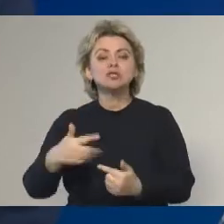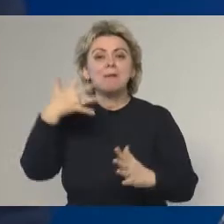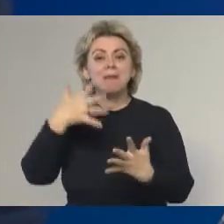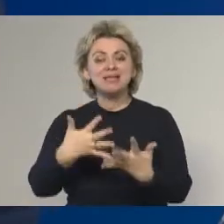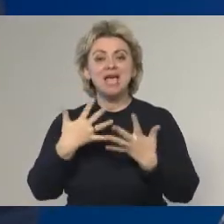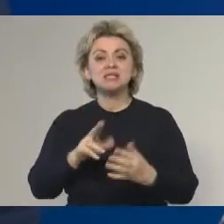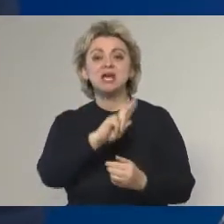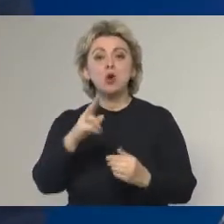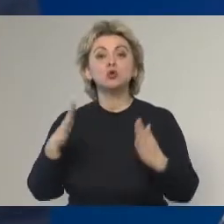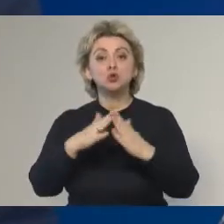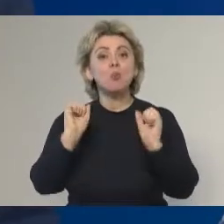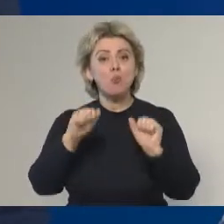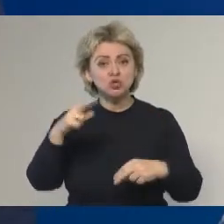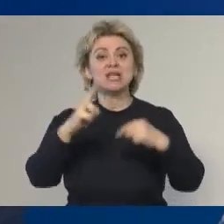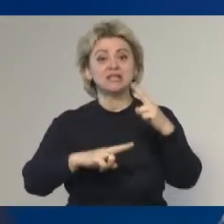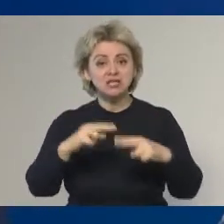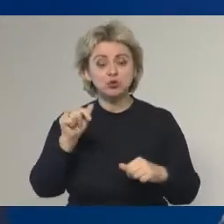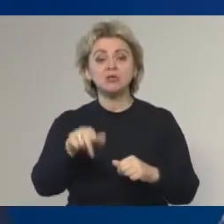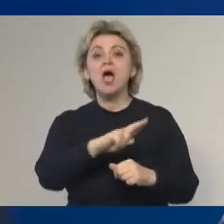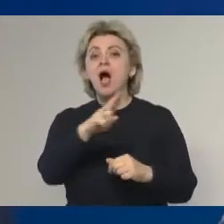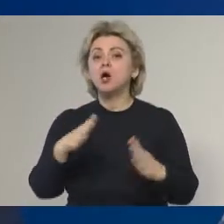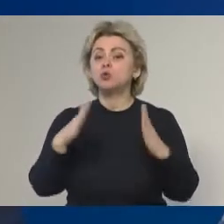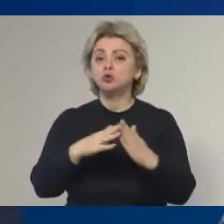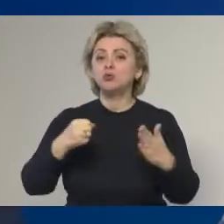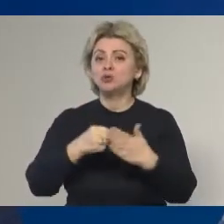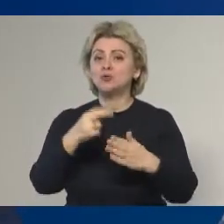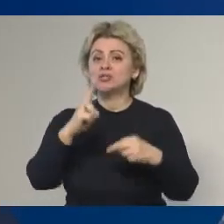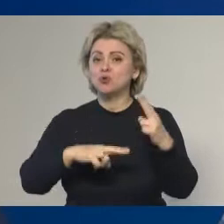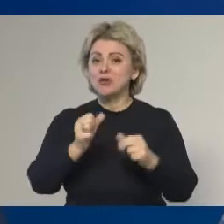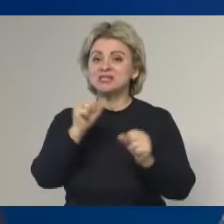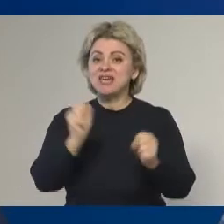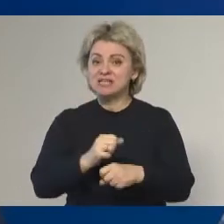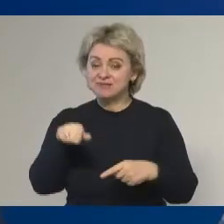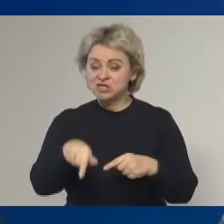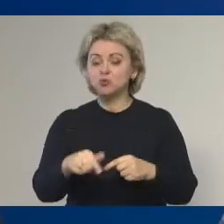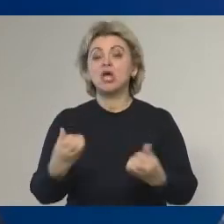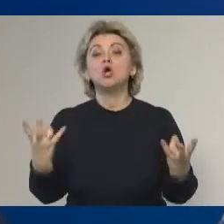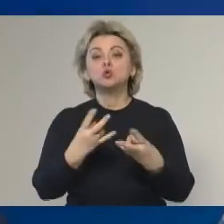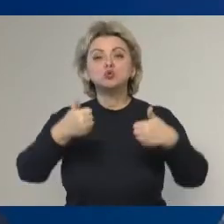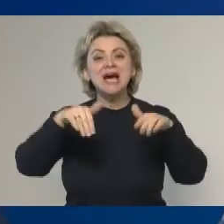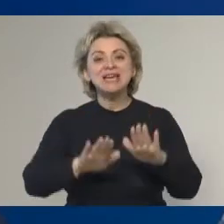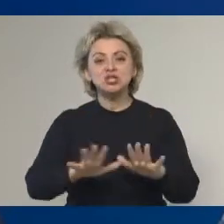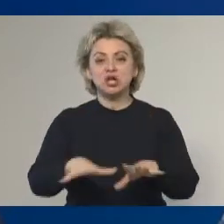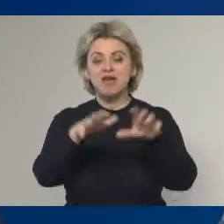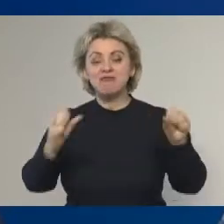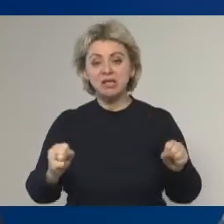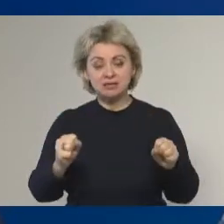какой дом можно достроить, какой дом достроить нельзя, нужно решение